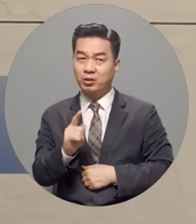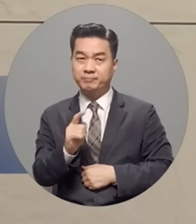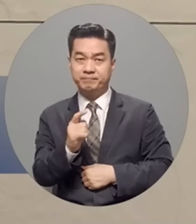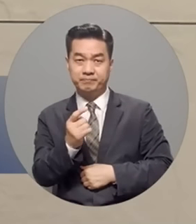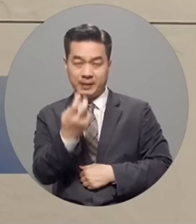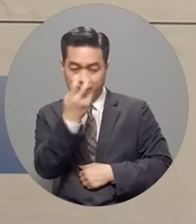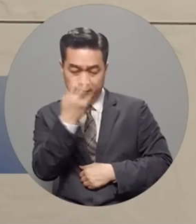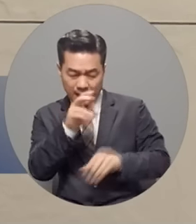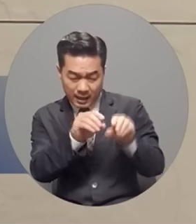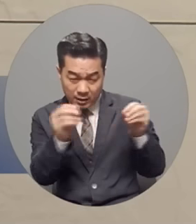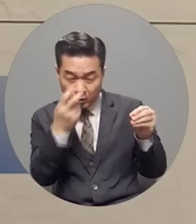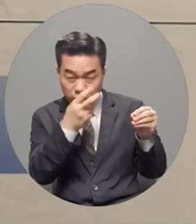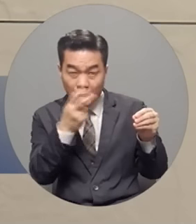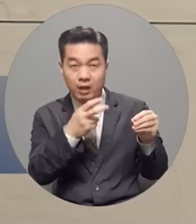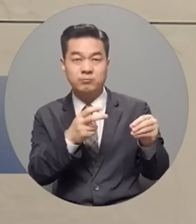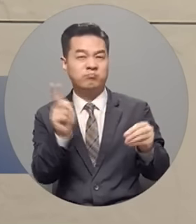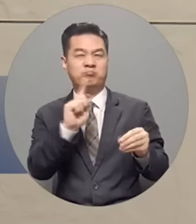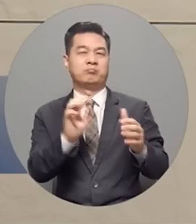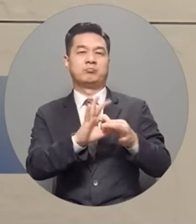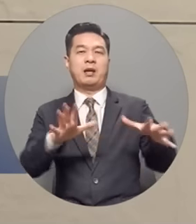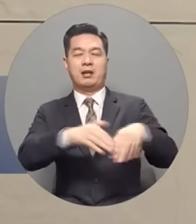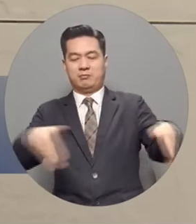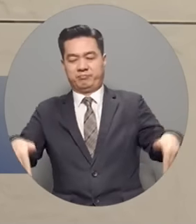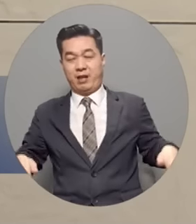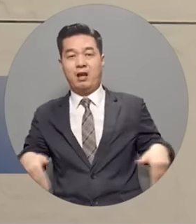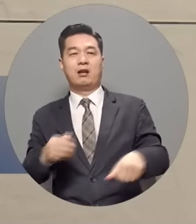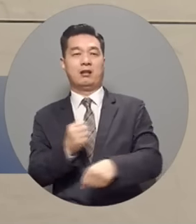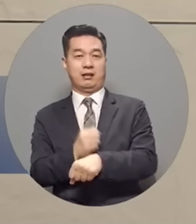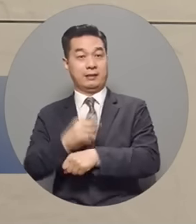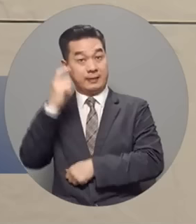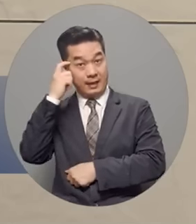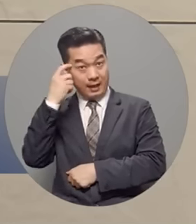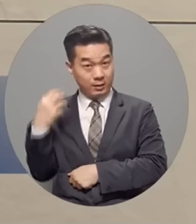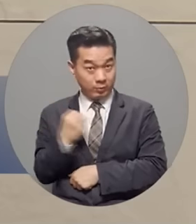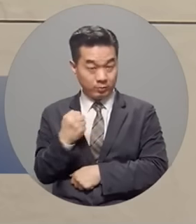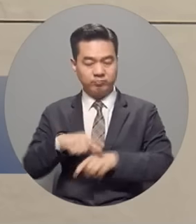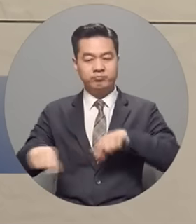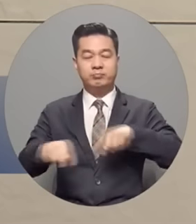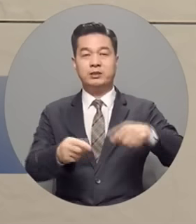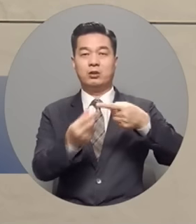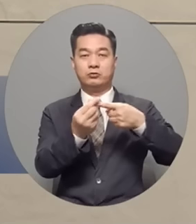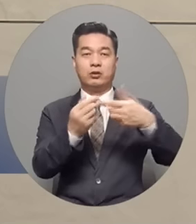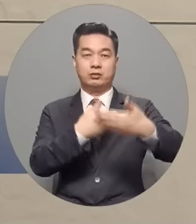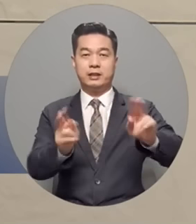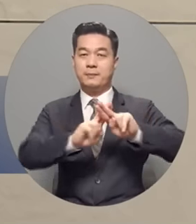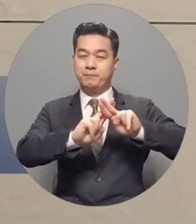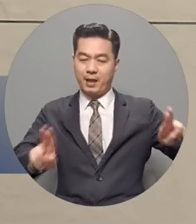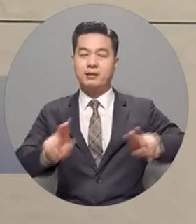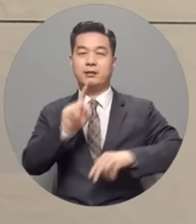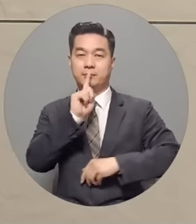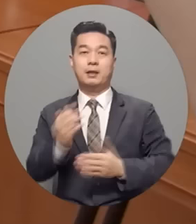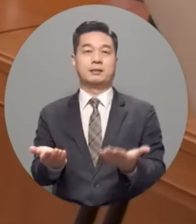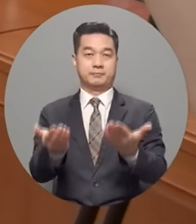그 수사에도 일절 관여하지 않겠다는 뜻에서 민정수석실을 폐지하겠다는